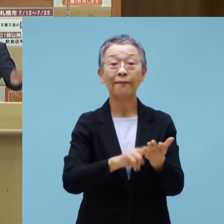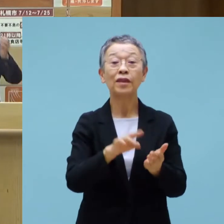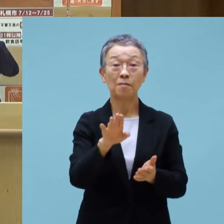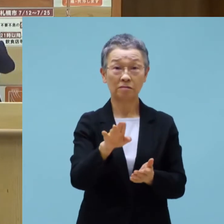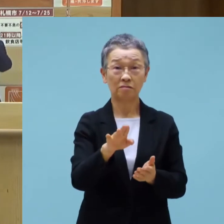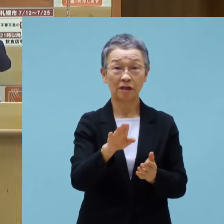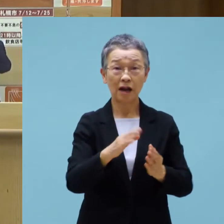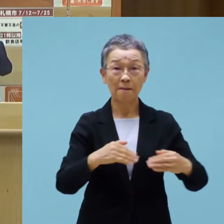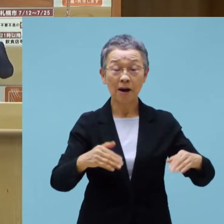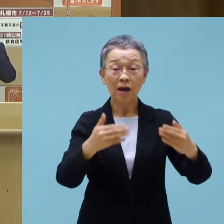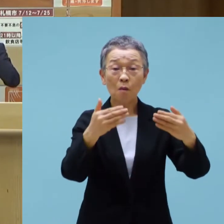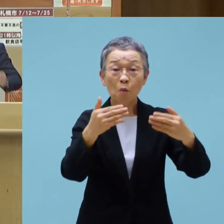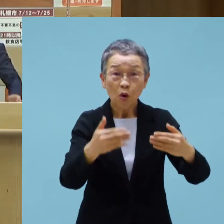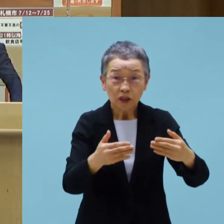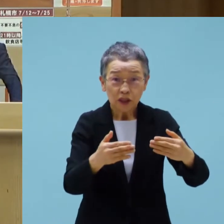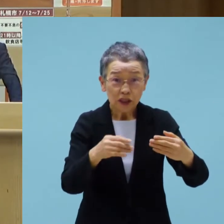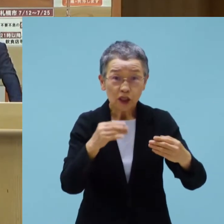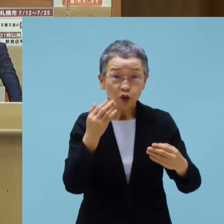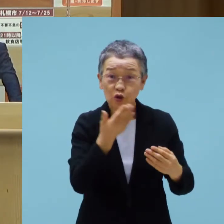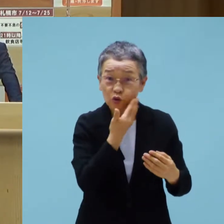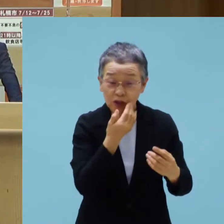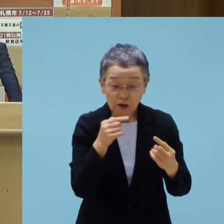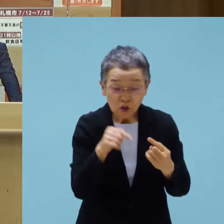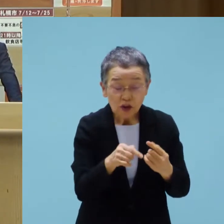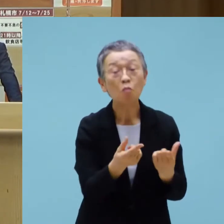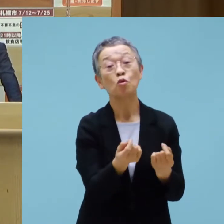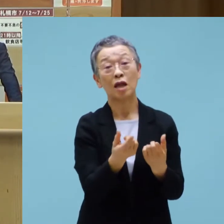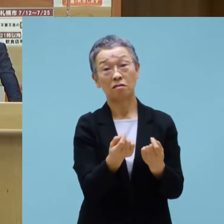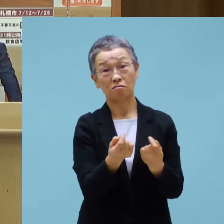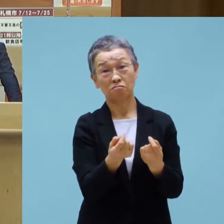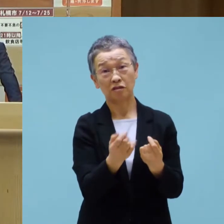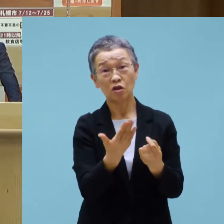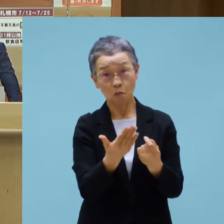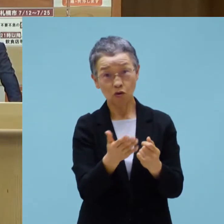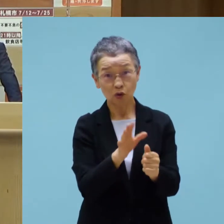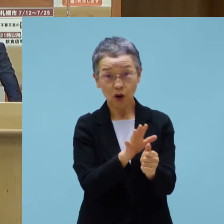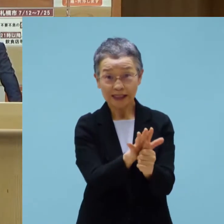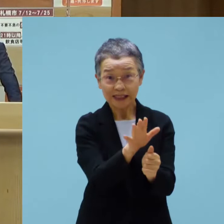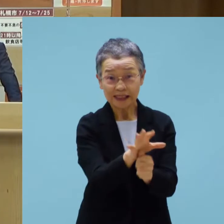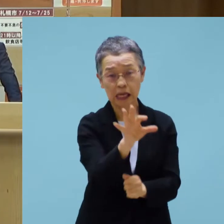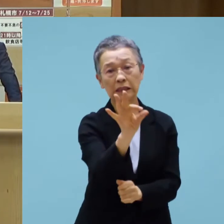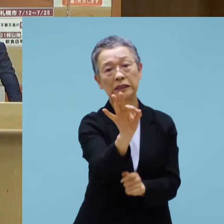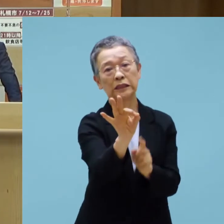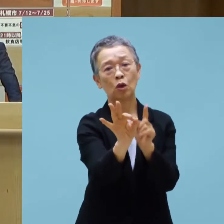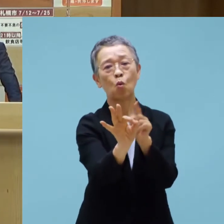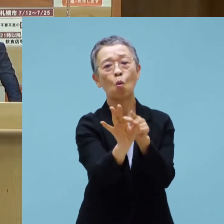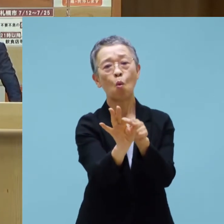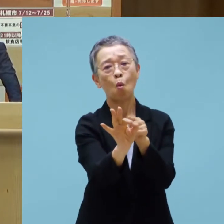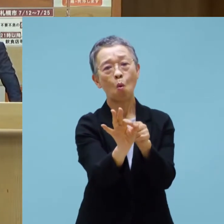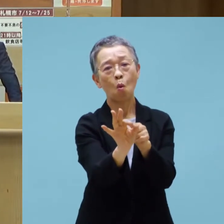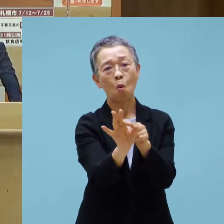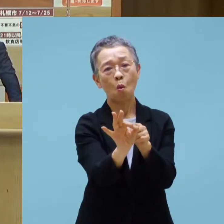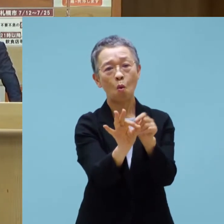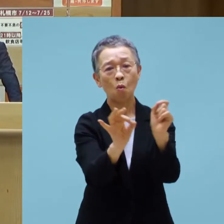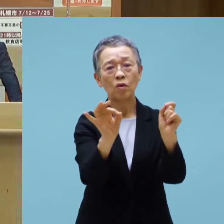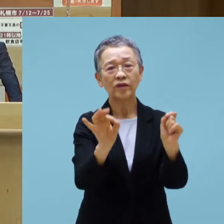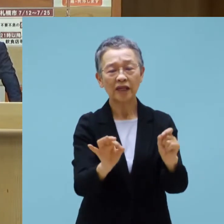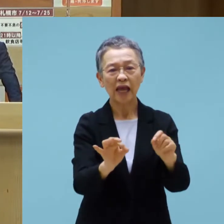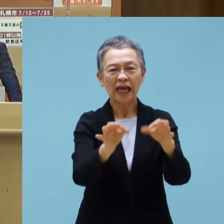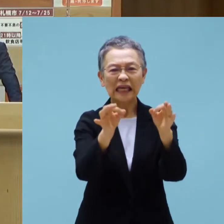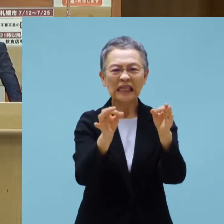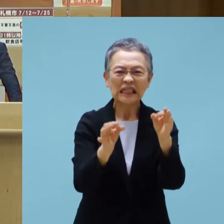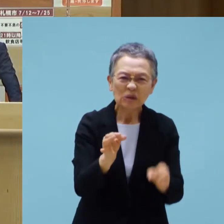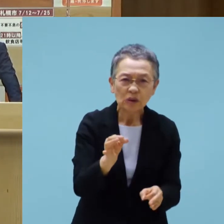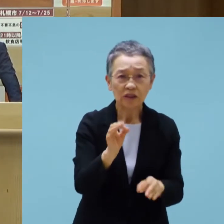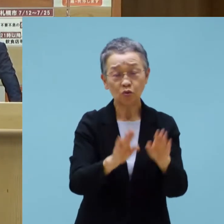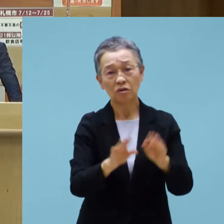等重点措置でもですね。で、ところがそこは支援金がやっぱりまあ低いです。です